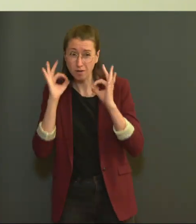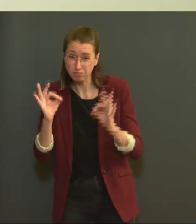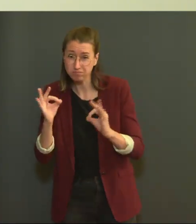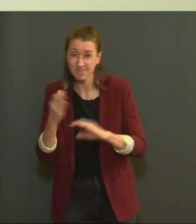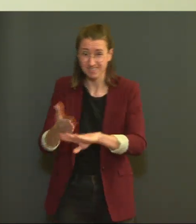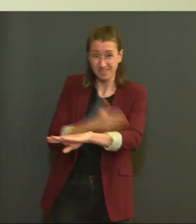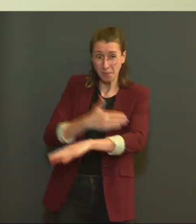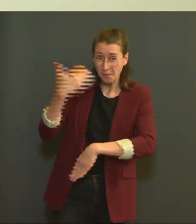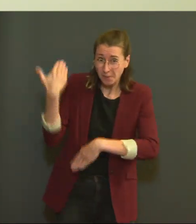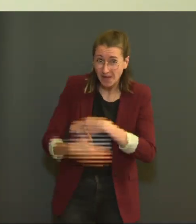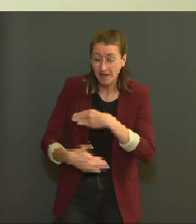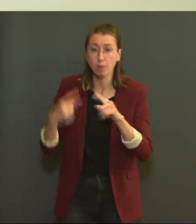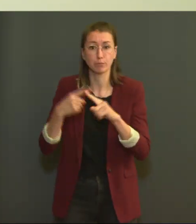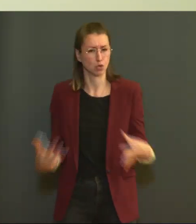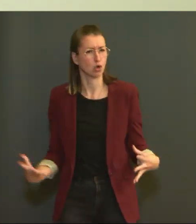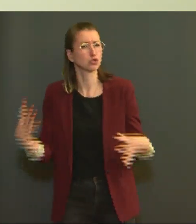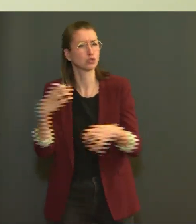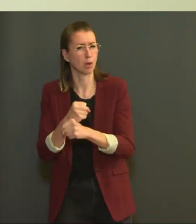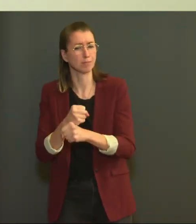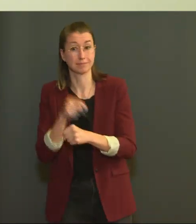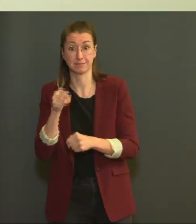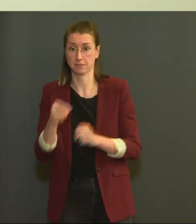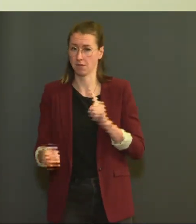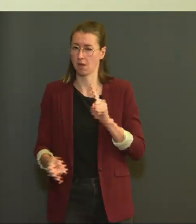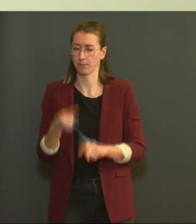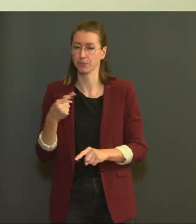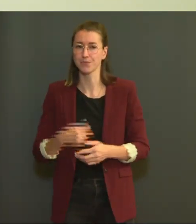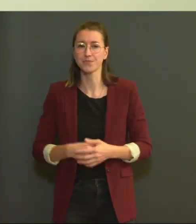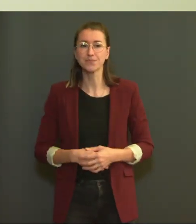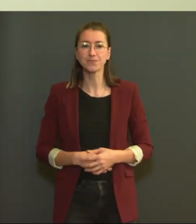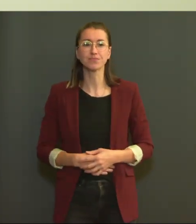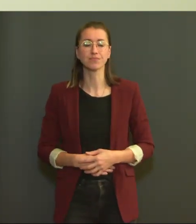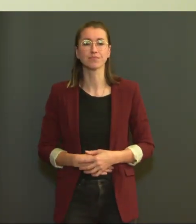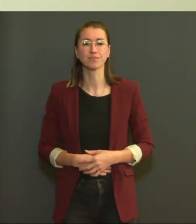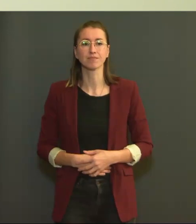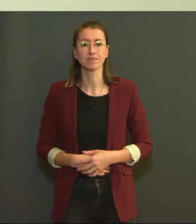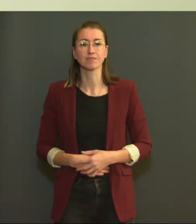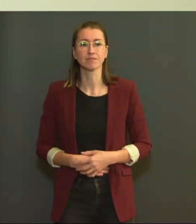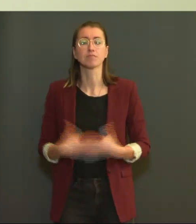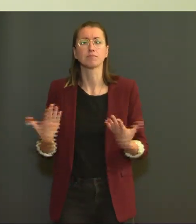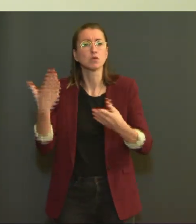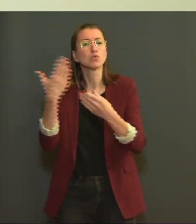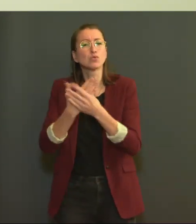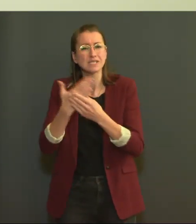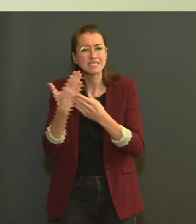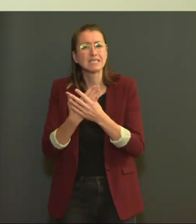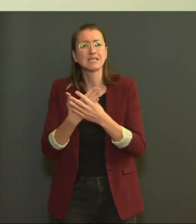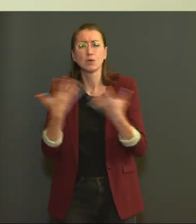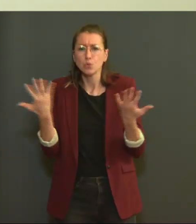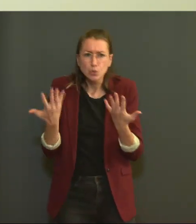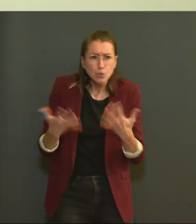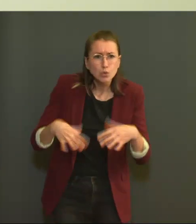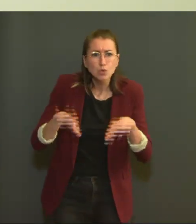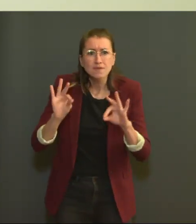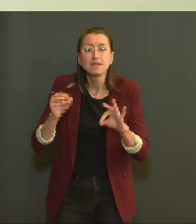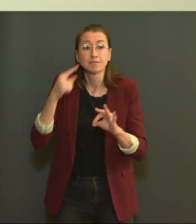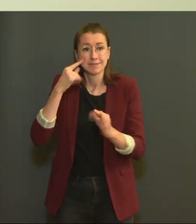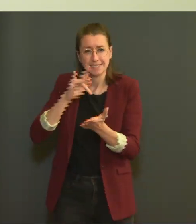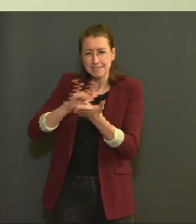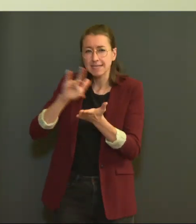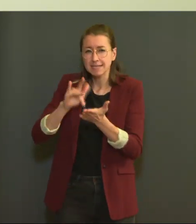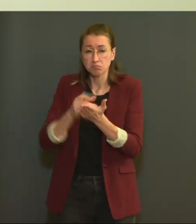Le dossier pédagogique et la leçon spécifique pour le coronavirus sont gratuitement téléchargeables sur le site web info